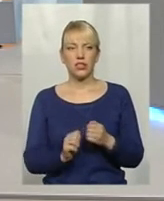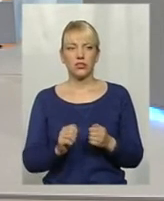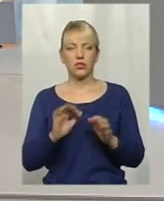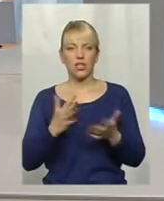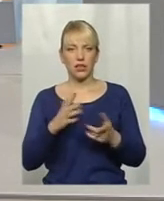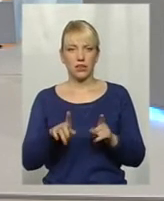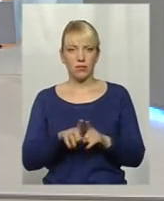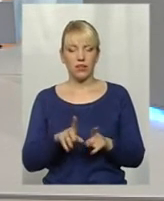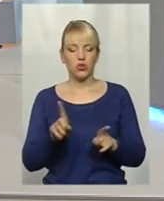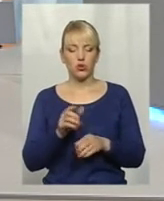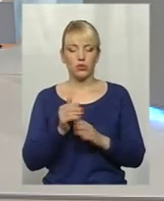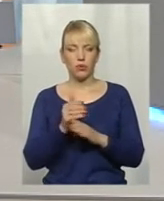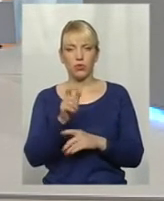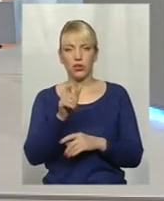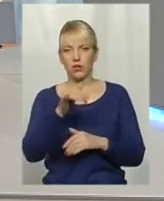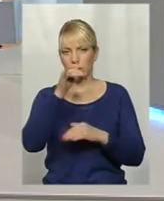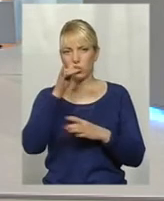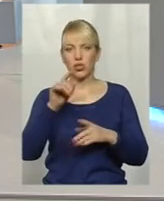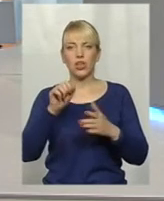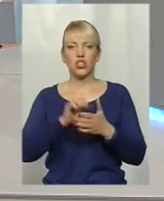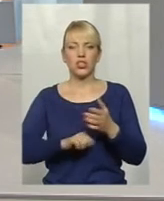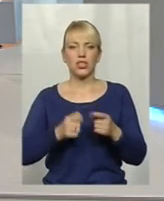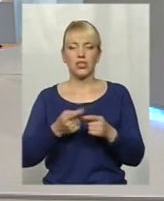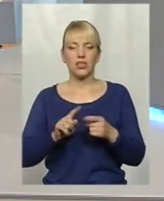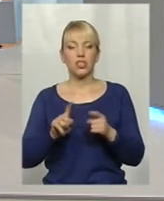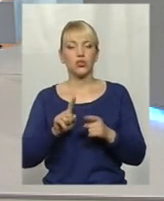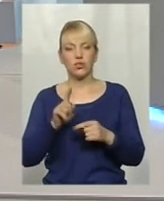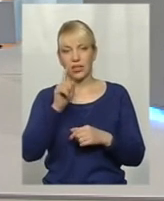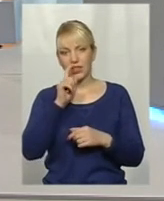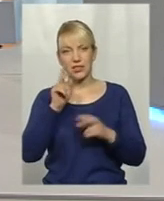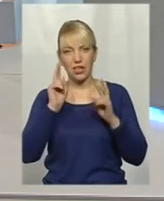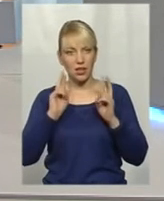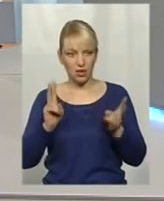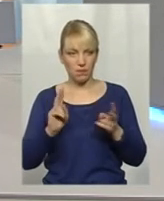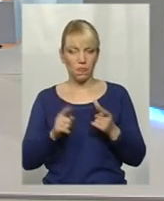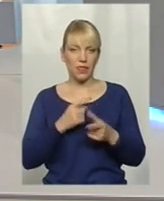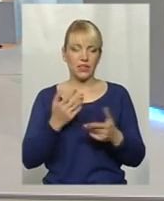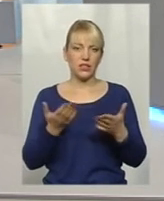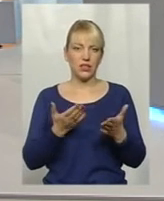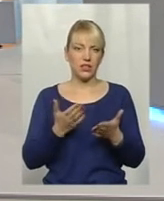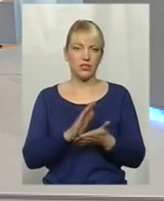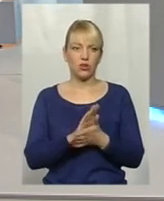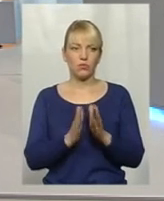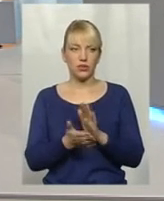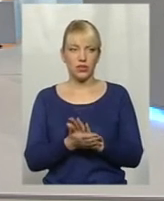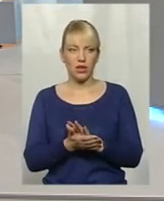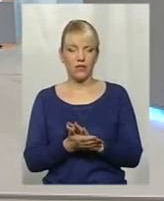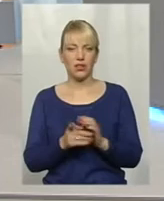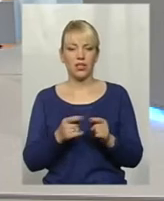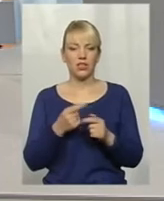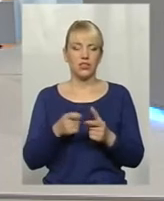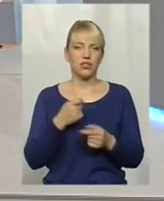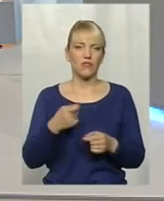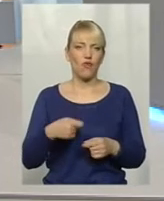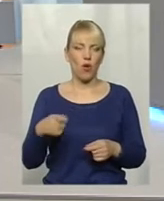допомогти людині неможливо через те, що вона чи то через незнання, чи то через якісь певні обставини, через зволікання, чи